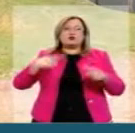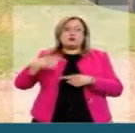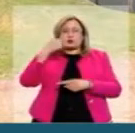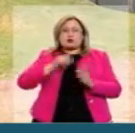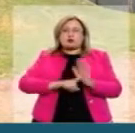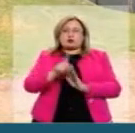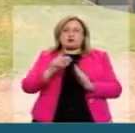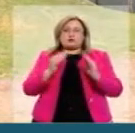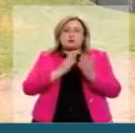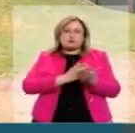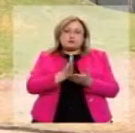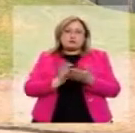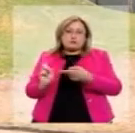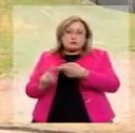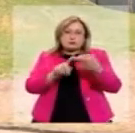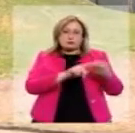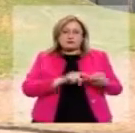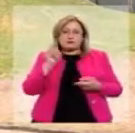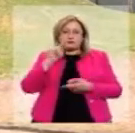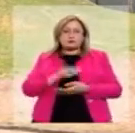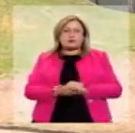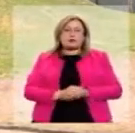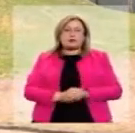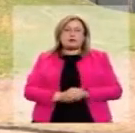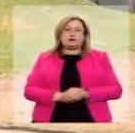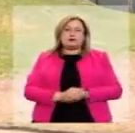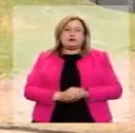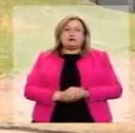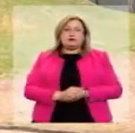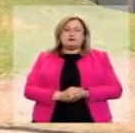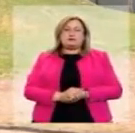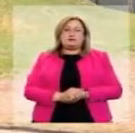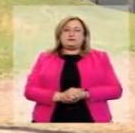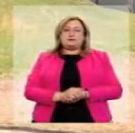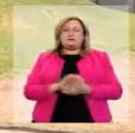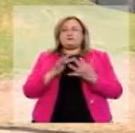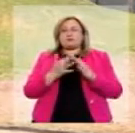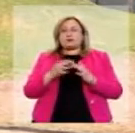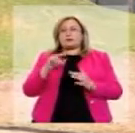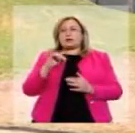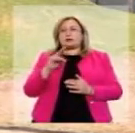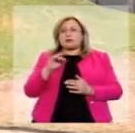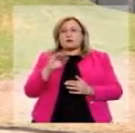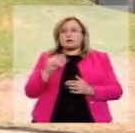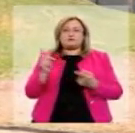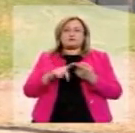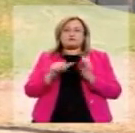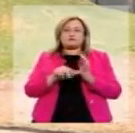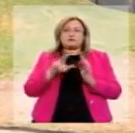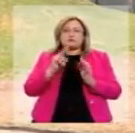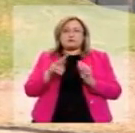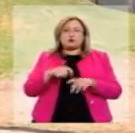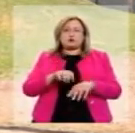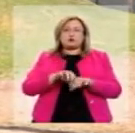проект село Пресногорьковка. Мұның сыртында Пресногорьков ауылына 60 шақырымды құбыр тартылып, ауыз су жеткізіледі. Мұнда су әрбір